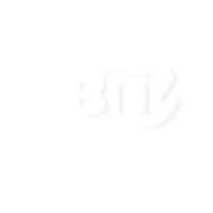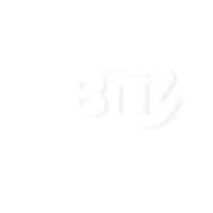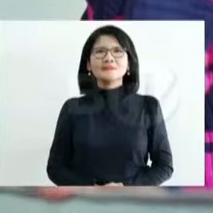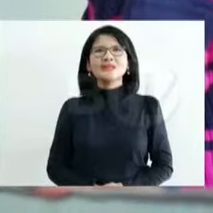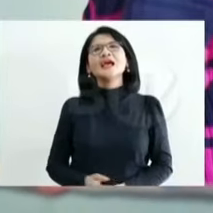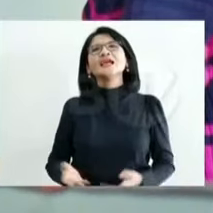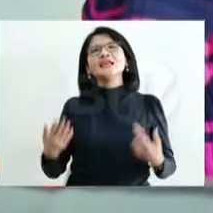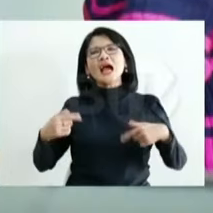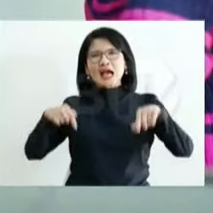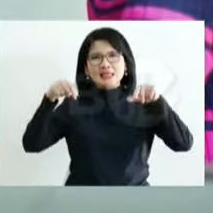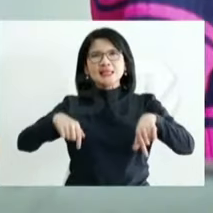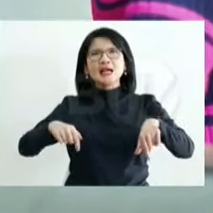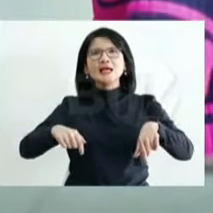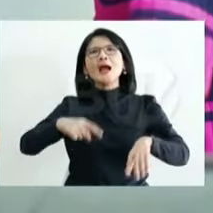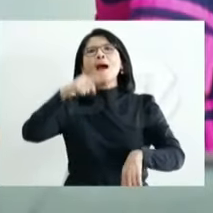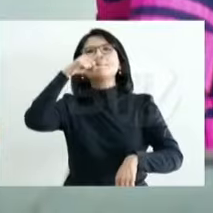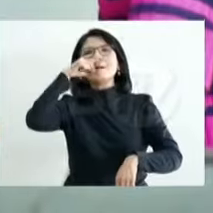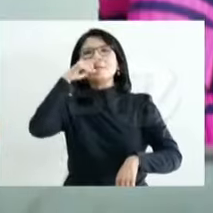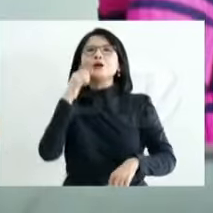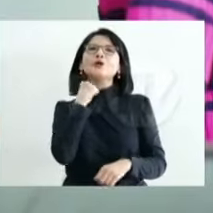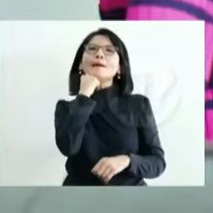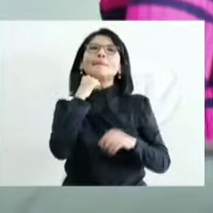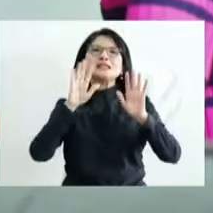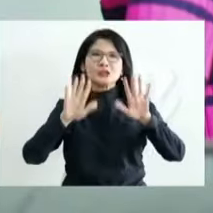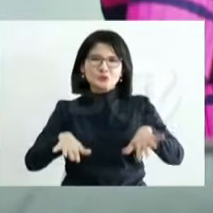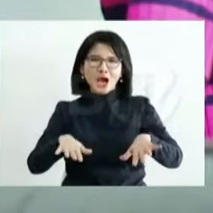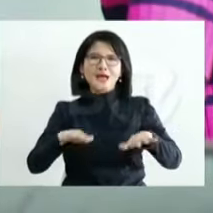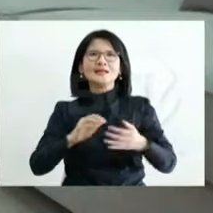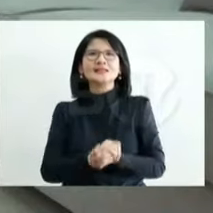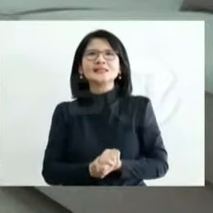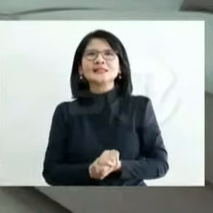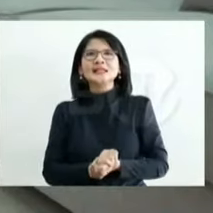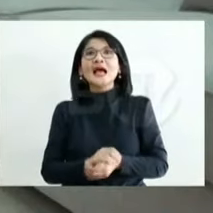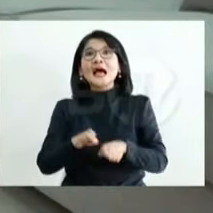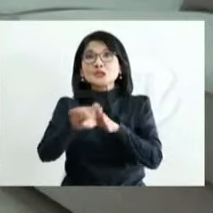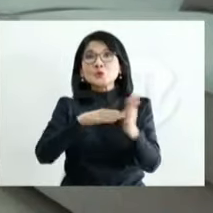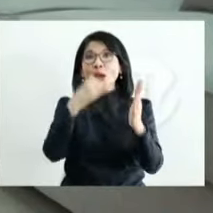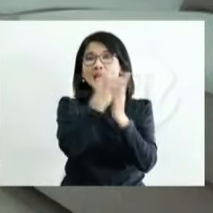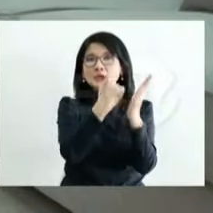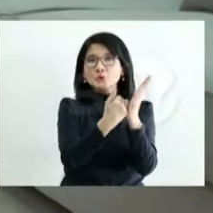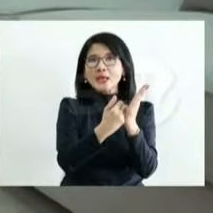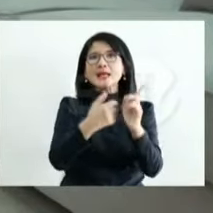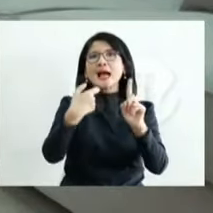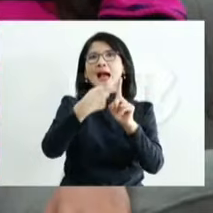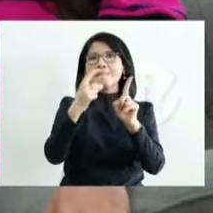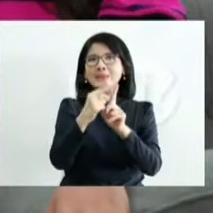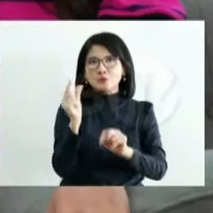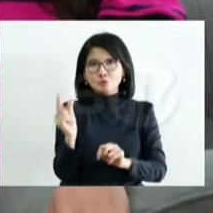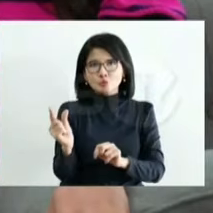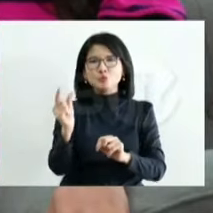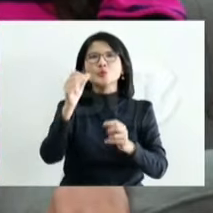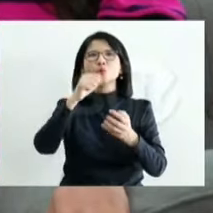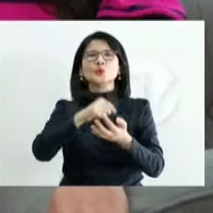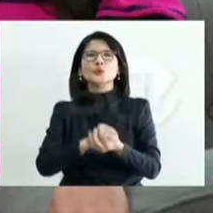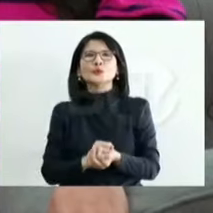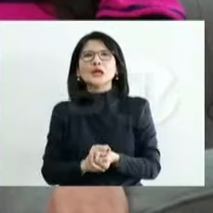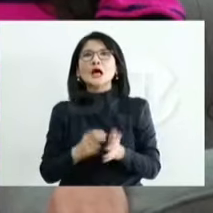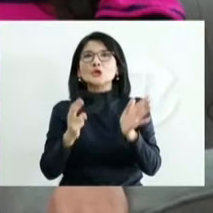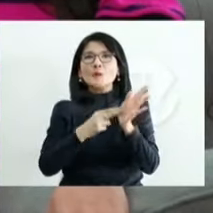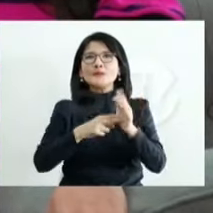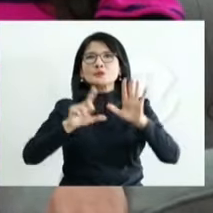dibayar ya sekarang kan Bapak udah jadi pensiun sesuai dengan PKPU atau peraturanisi